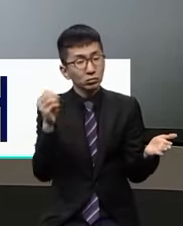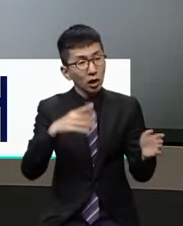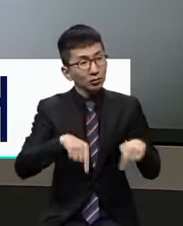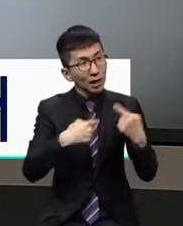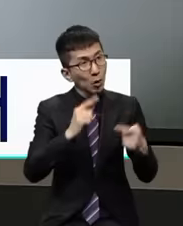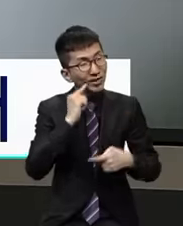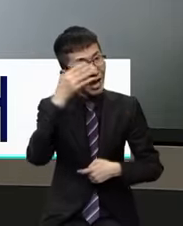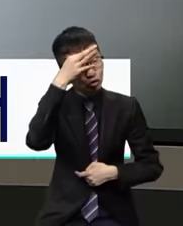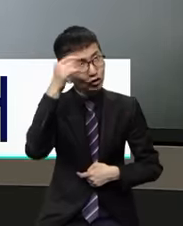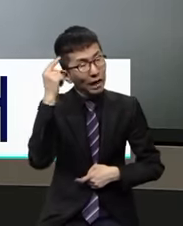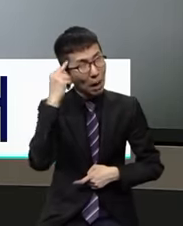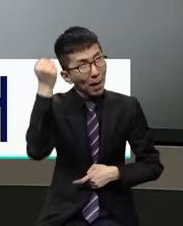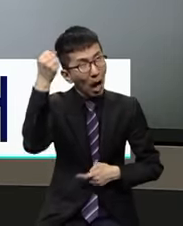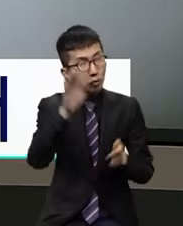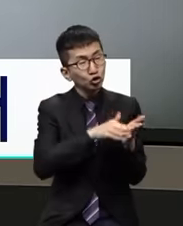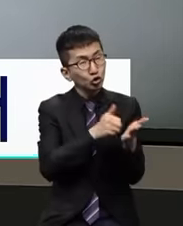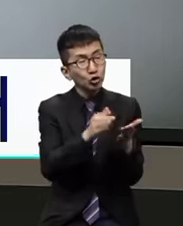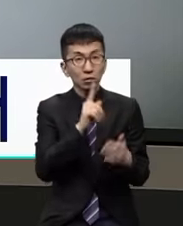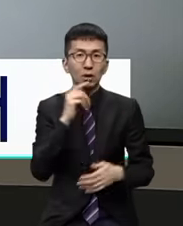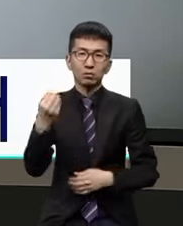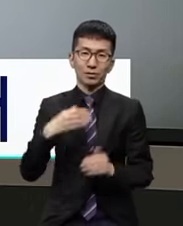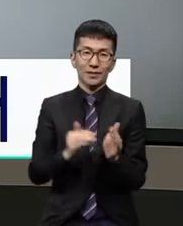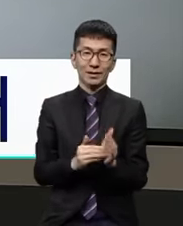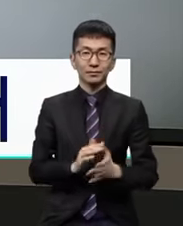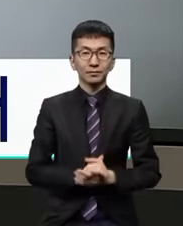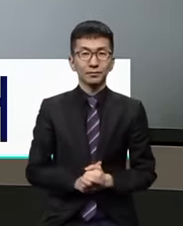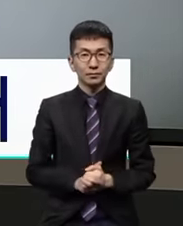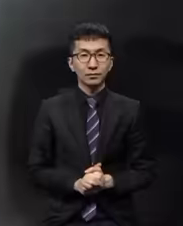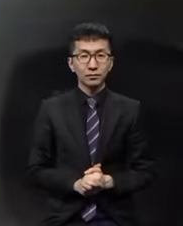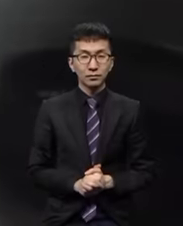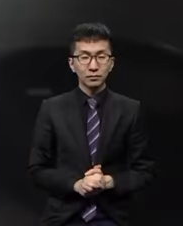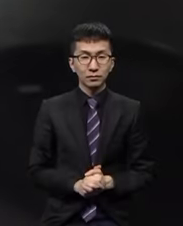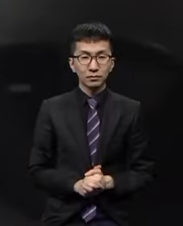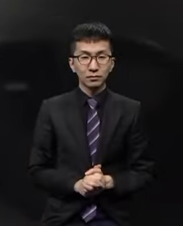줄 알았다고 말했습니다. 유수환 기자입니다.